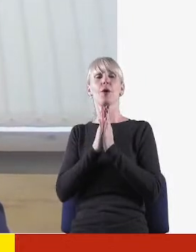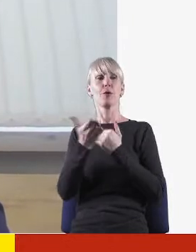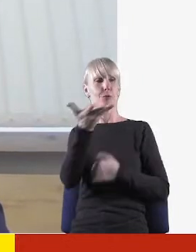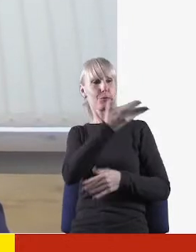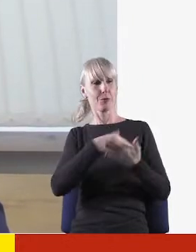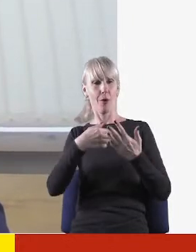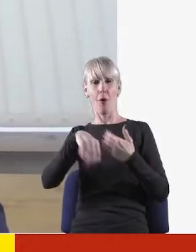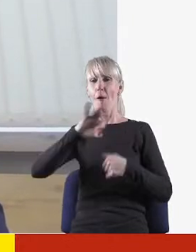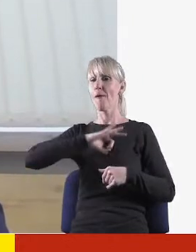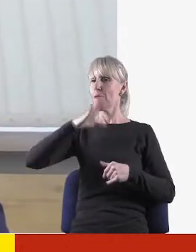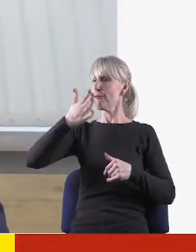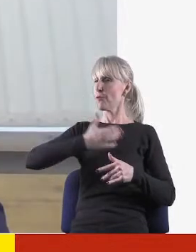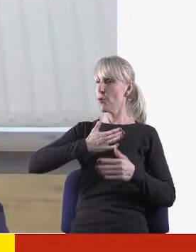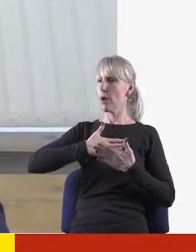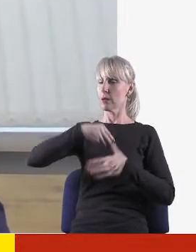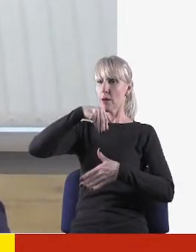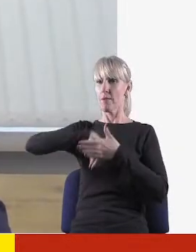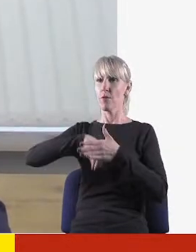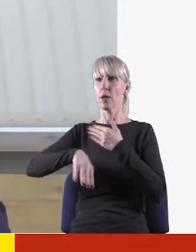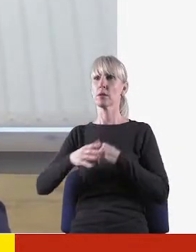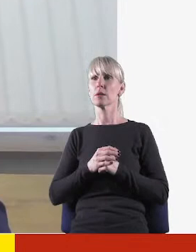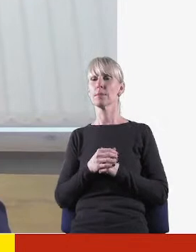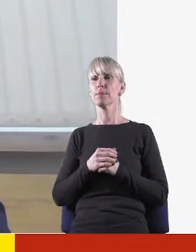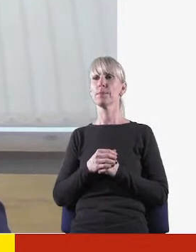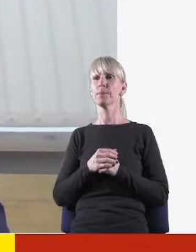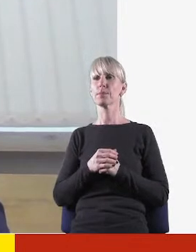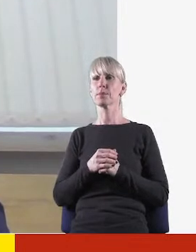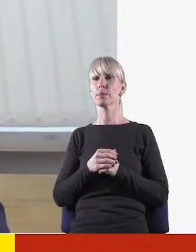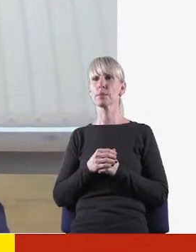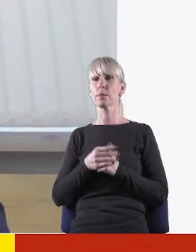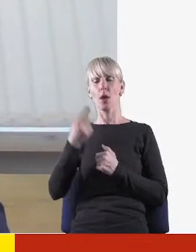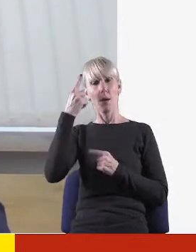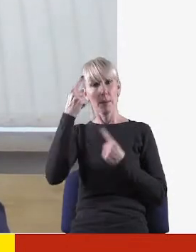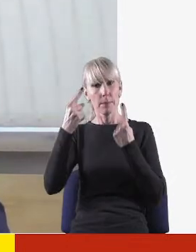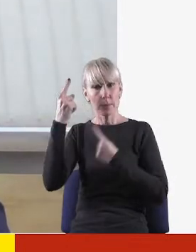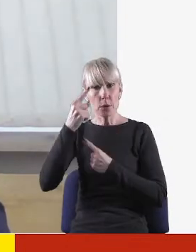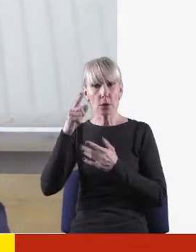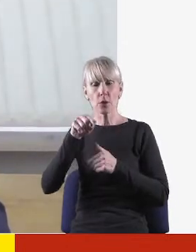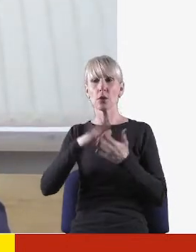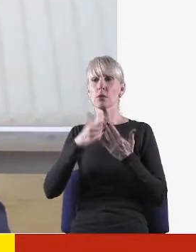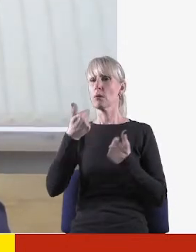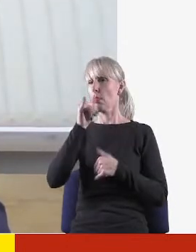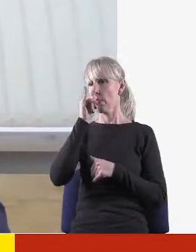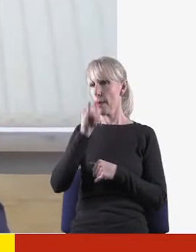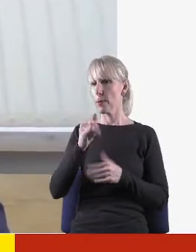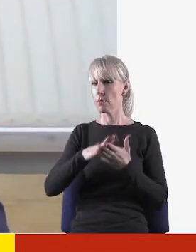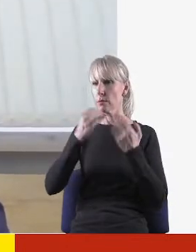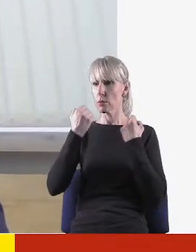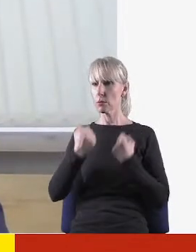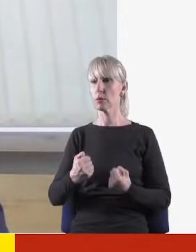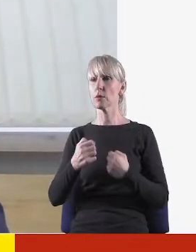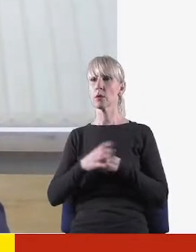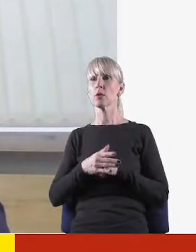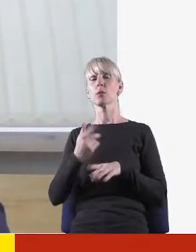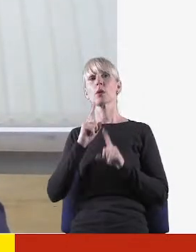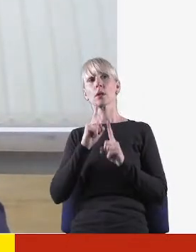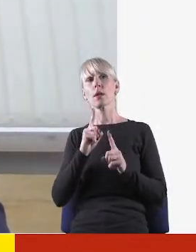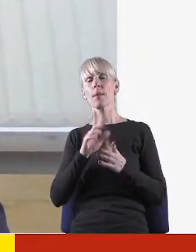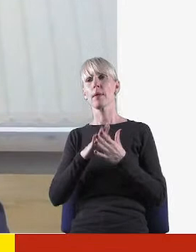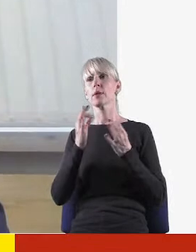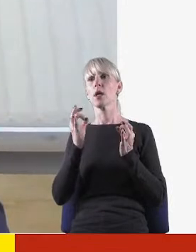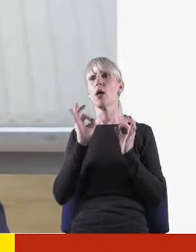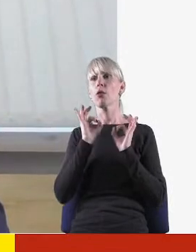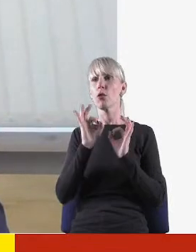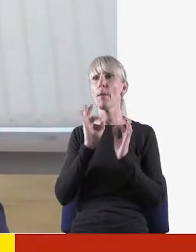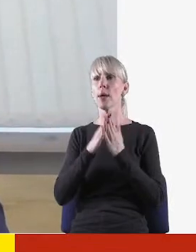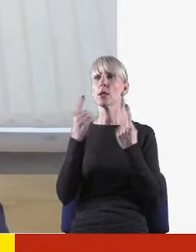prawda, nie jest on, myślę, niemożliwy do udźwignięcia, zwłaszcza przy tak dobrej sytuacji